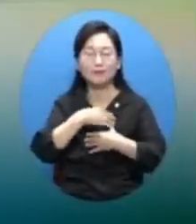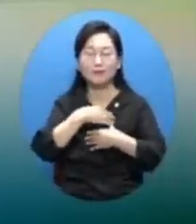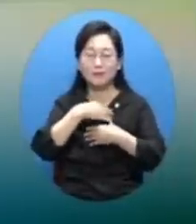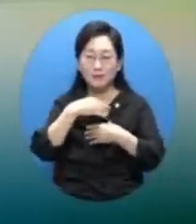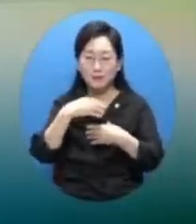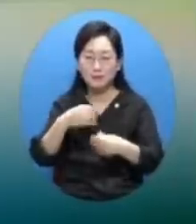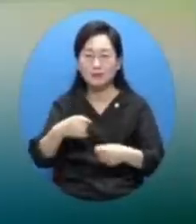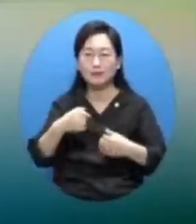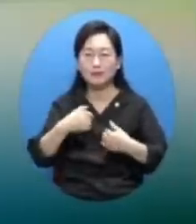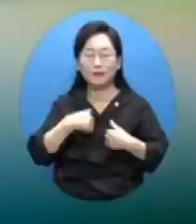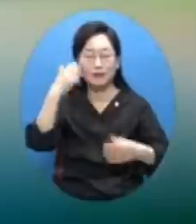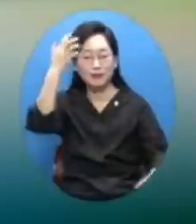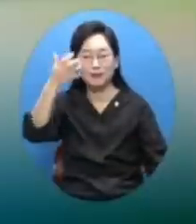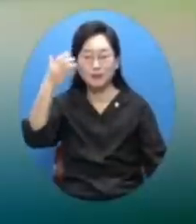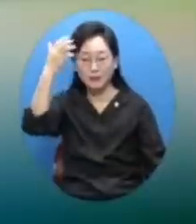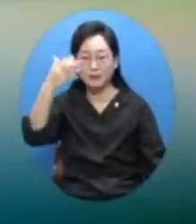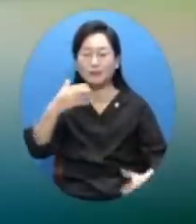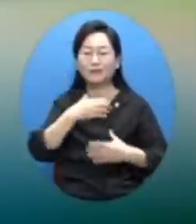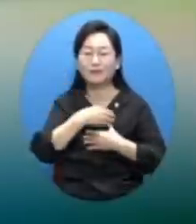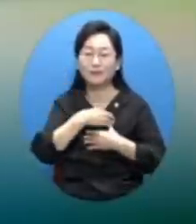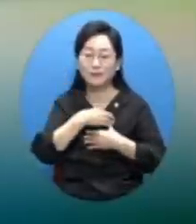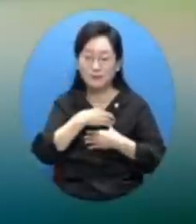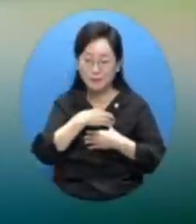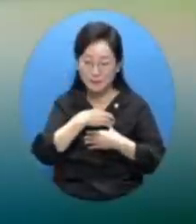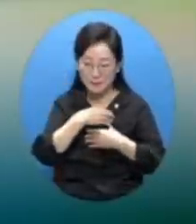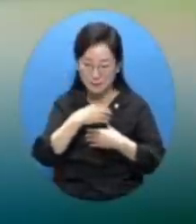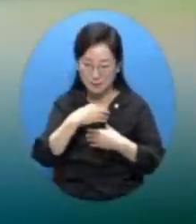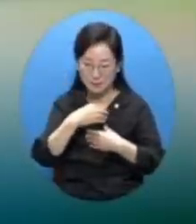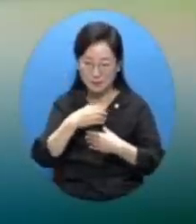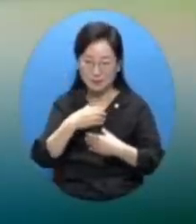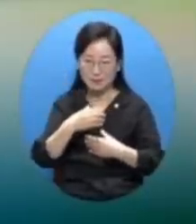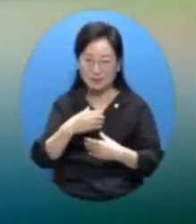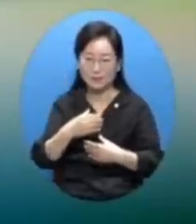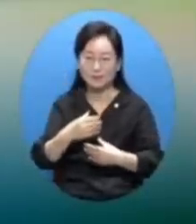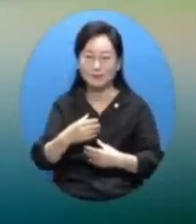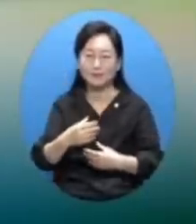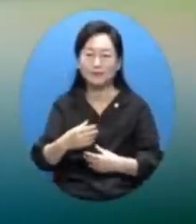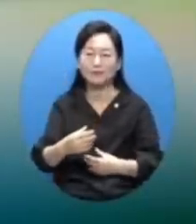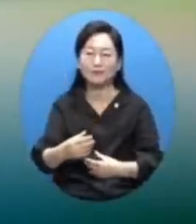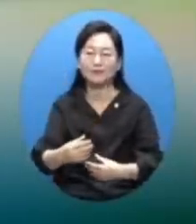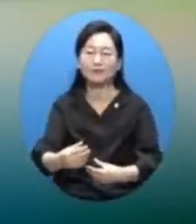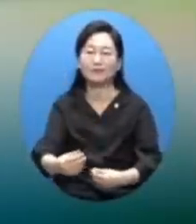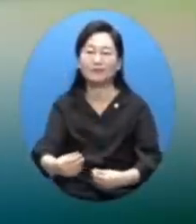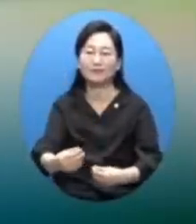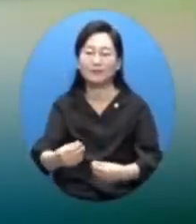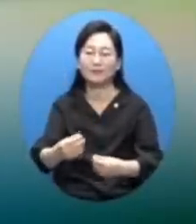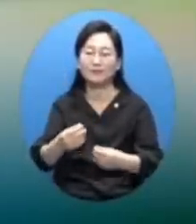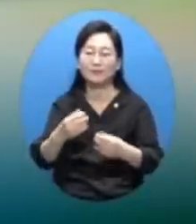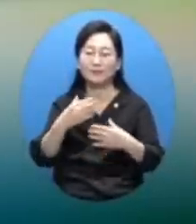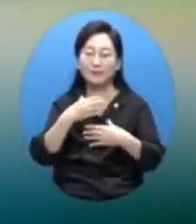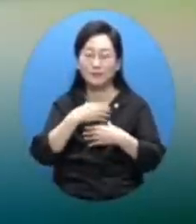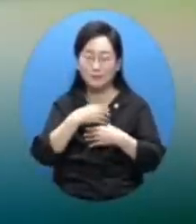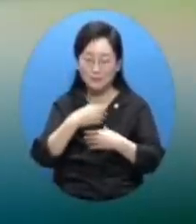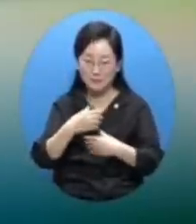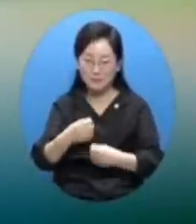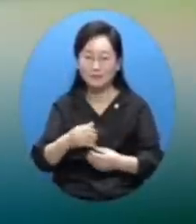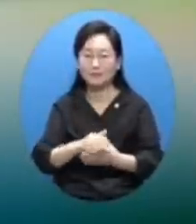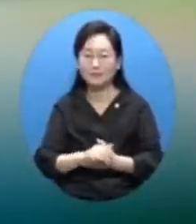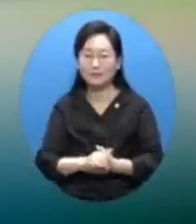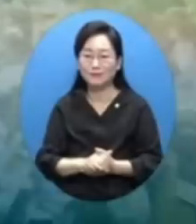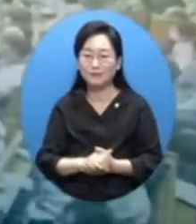with my soul is well is well with my soul 내 영혼 평안에 평안의 내 영혼